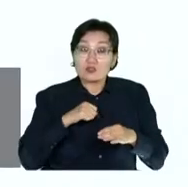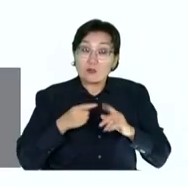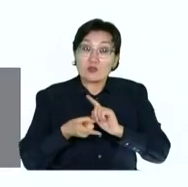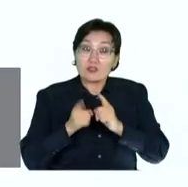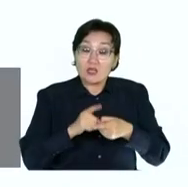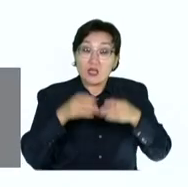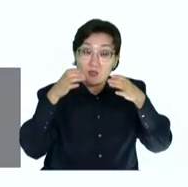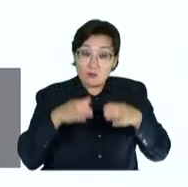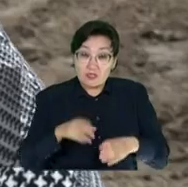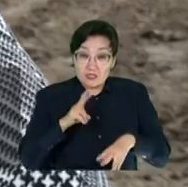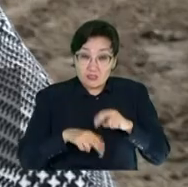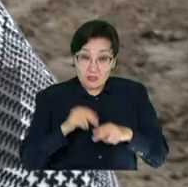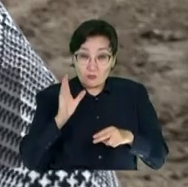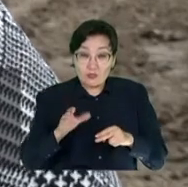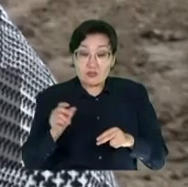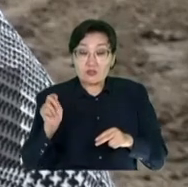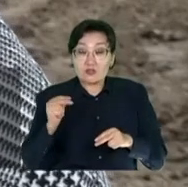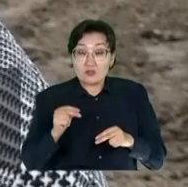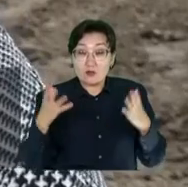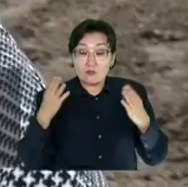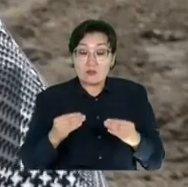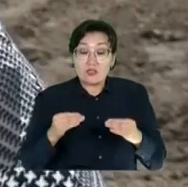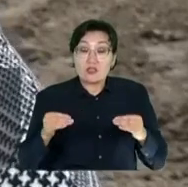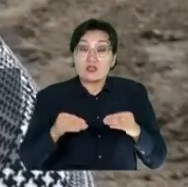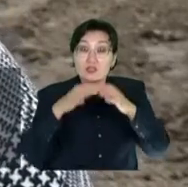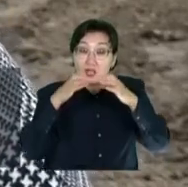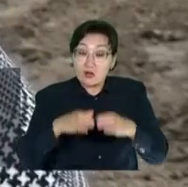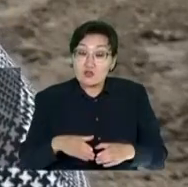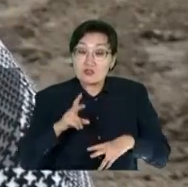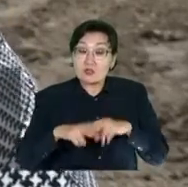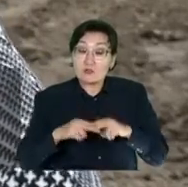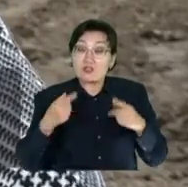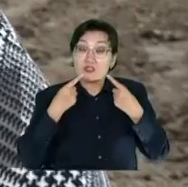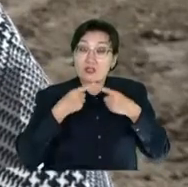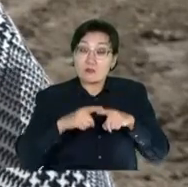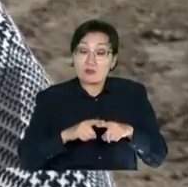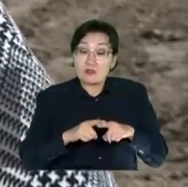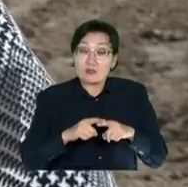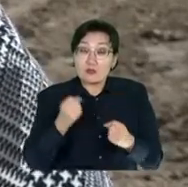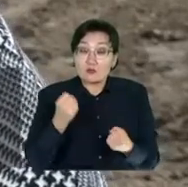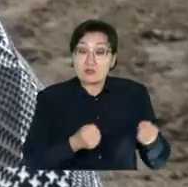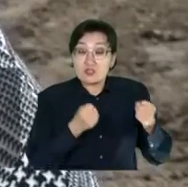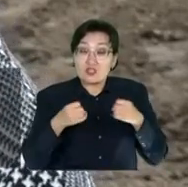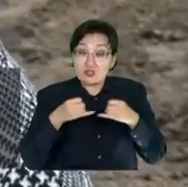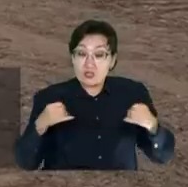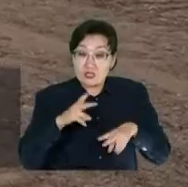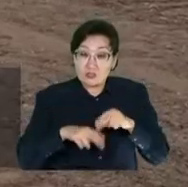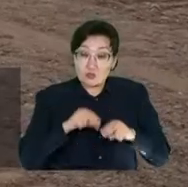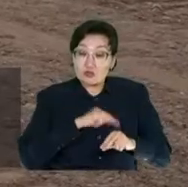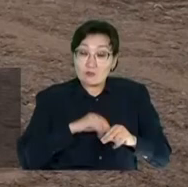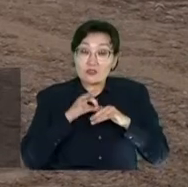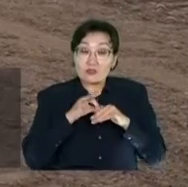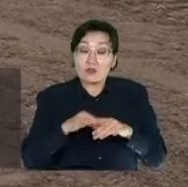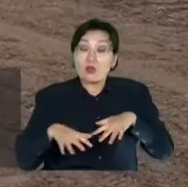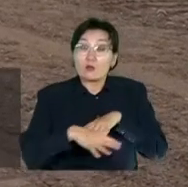столбыларын қояды. Бейсенбі күні нақты столбыларын орнату жаңағы техника келген жағдайда линиясын тарту жұмыстары жүргізіледі.